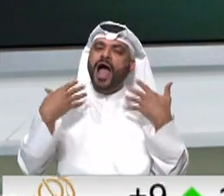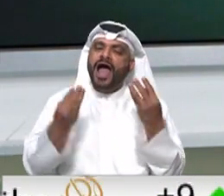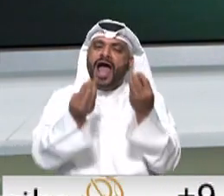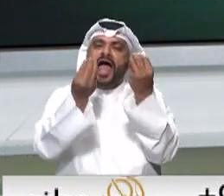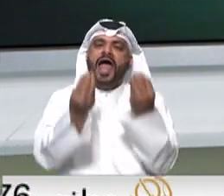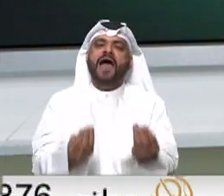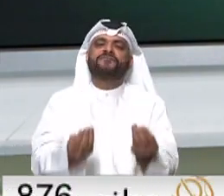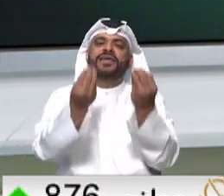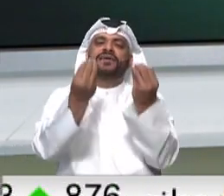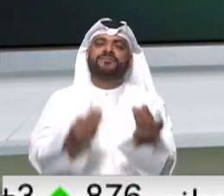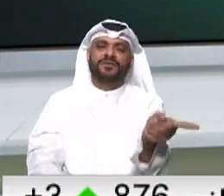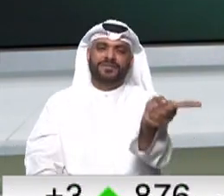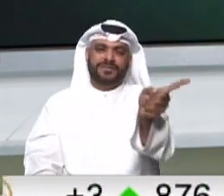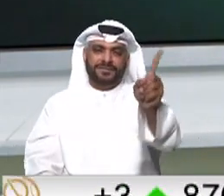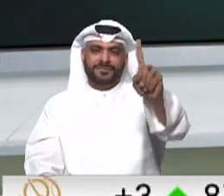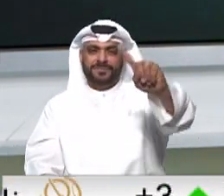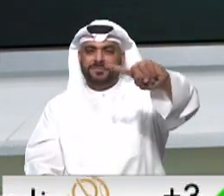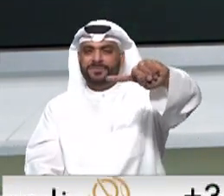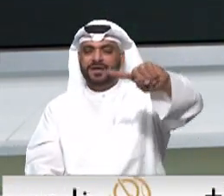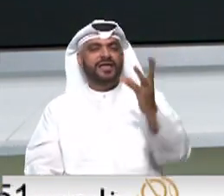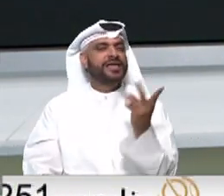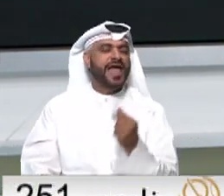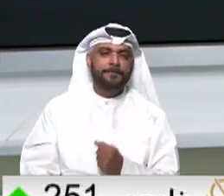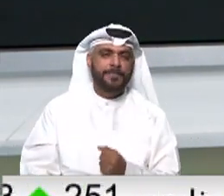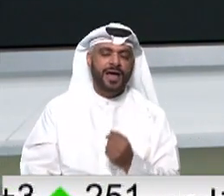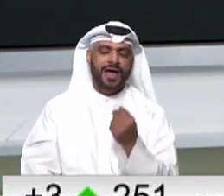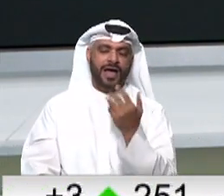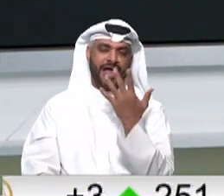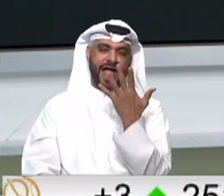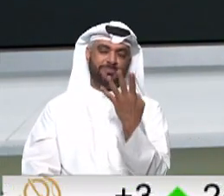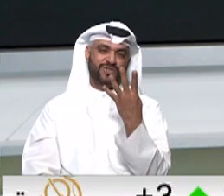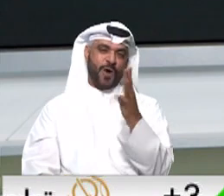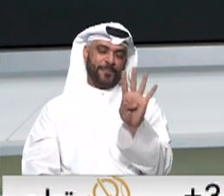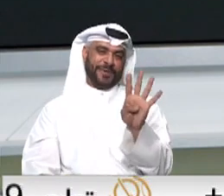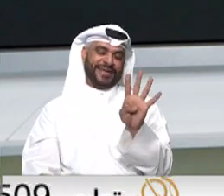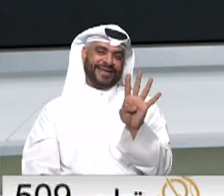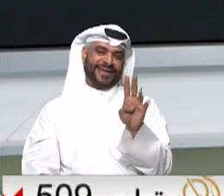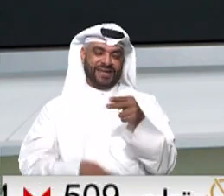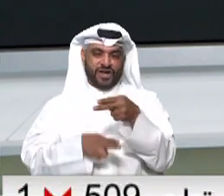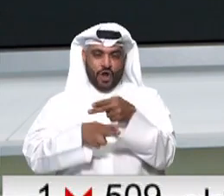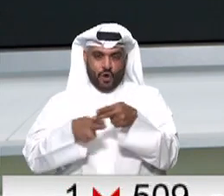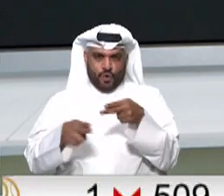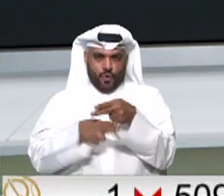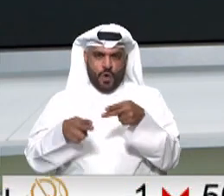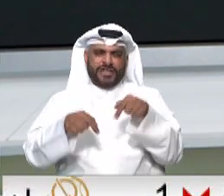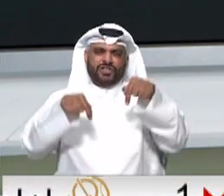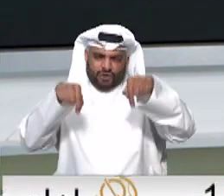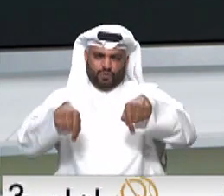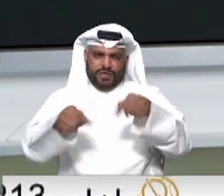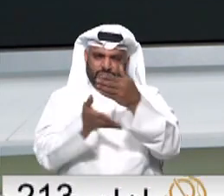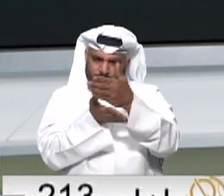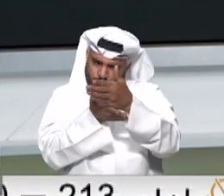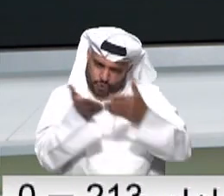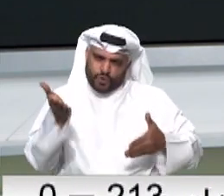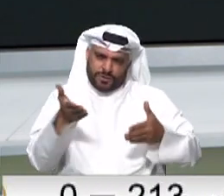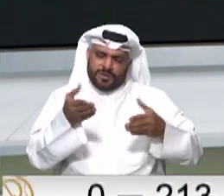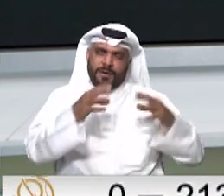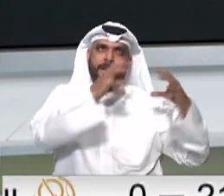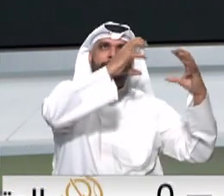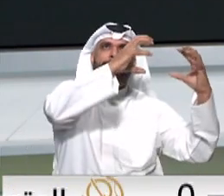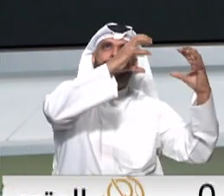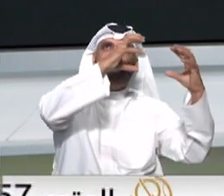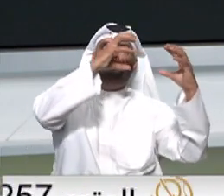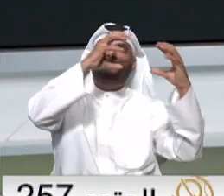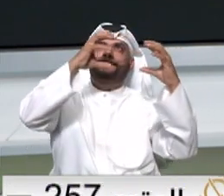بين الى 45 م م في الساعه اجوائنا الحاليه في مدينه الكويت اجواان غام جزئيا رياح شماليه شرقيه سرعتها 12